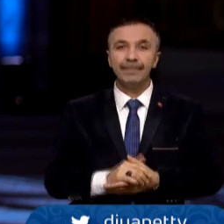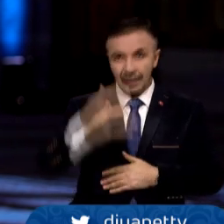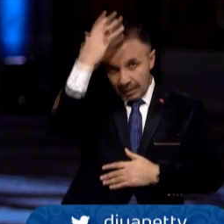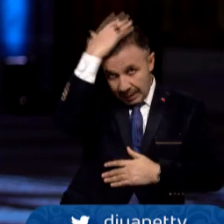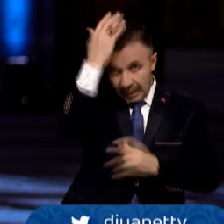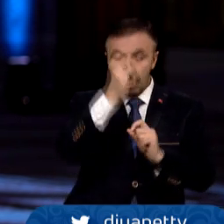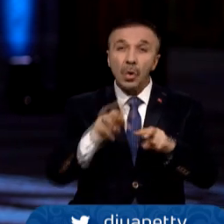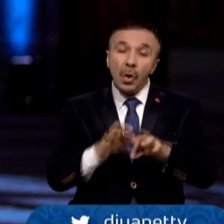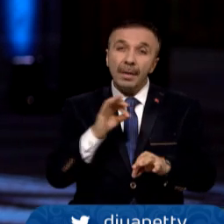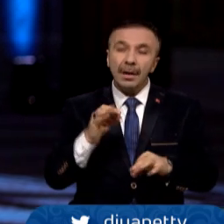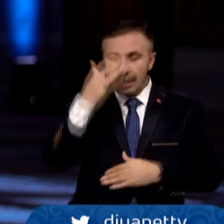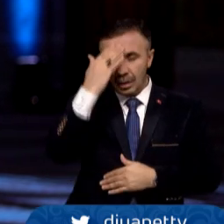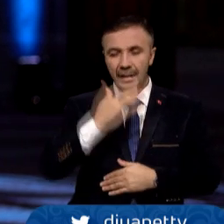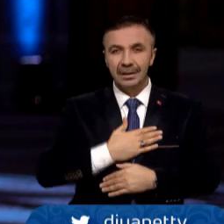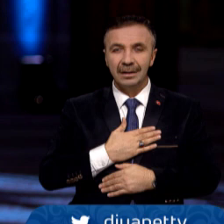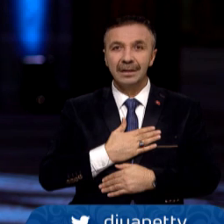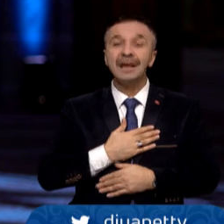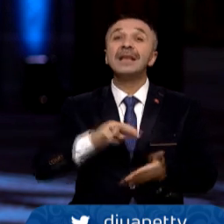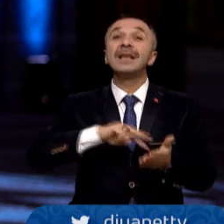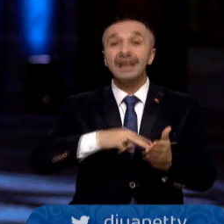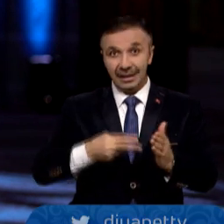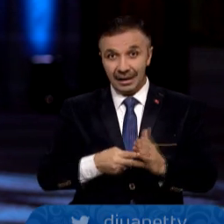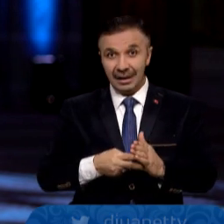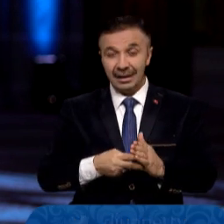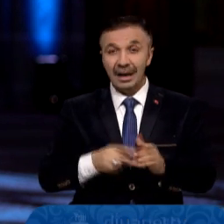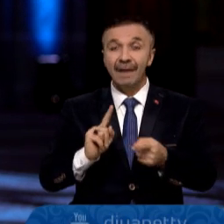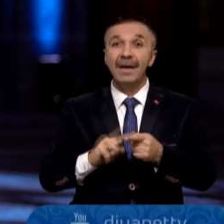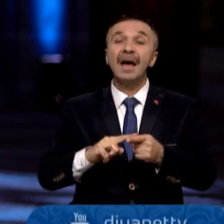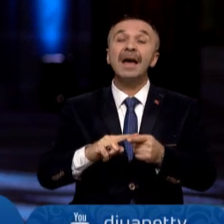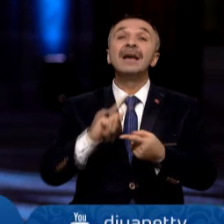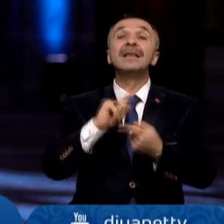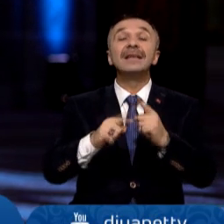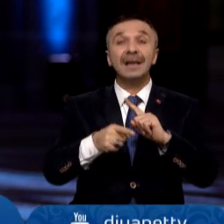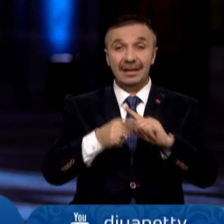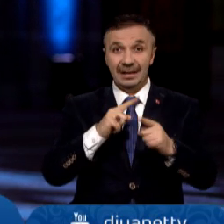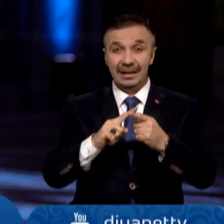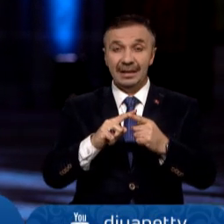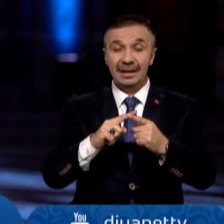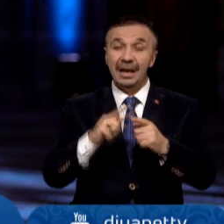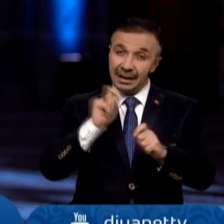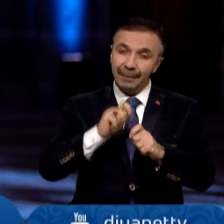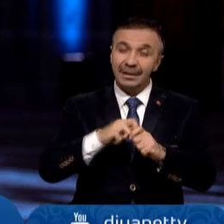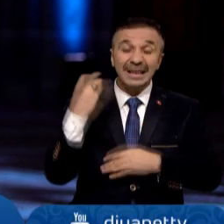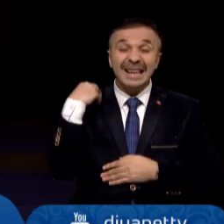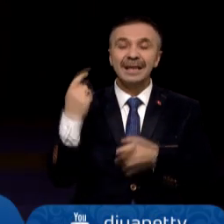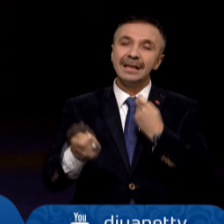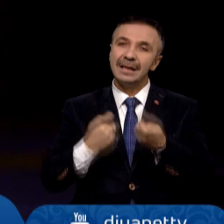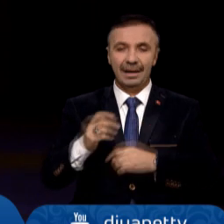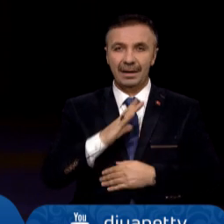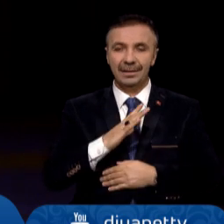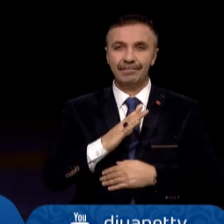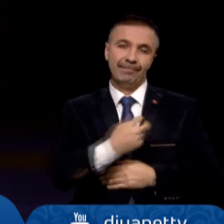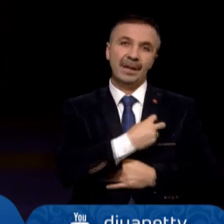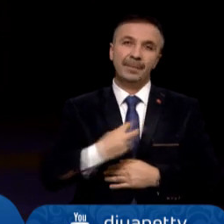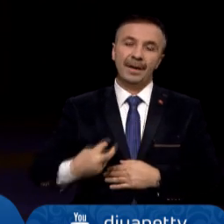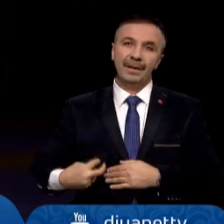hazret-i Ömer radiyallahu anh'ın idarede ve Siyasette uyguladığı yenilikler